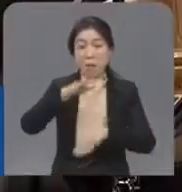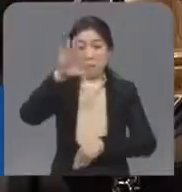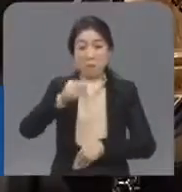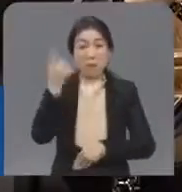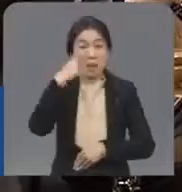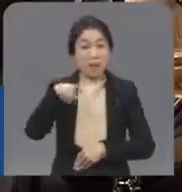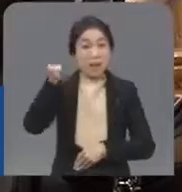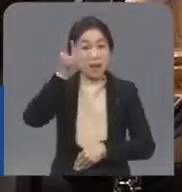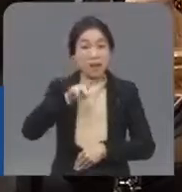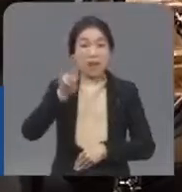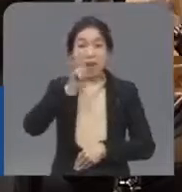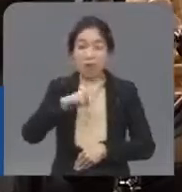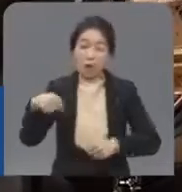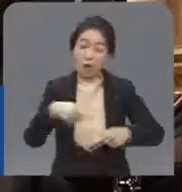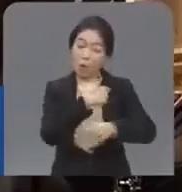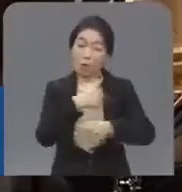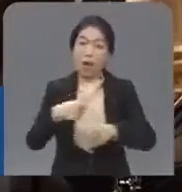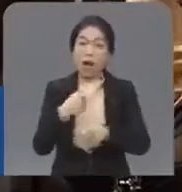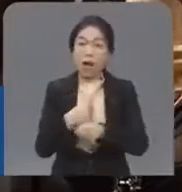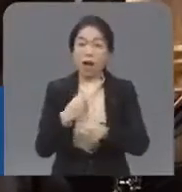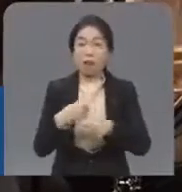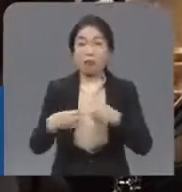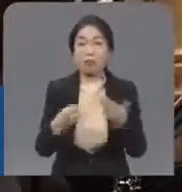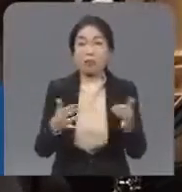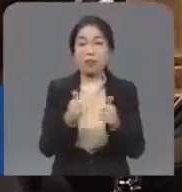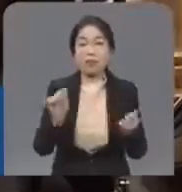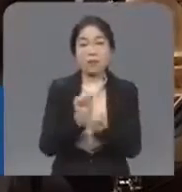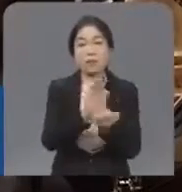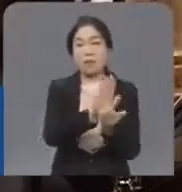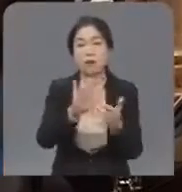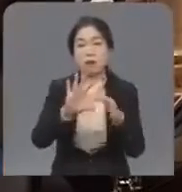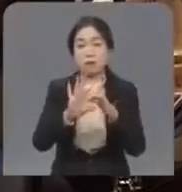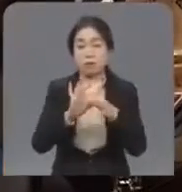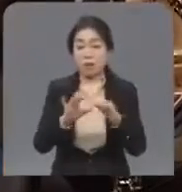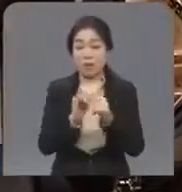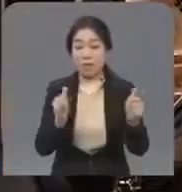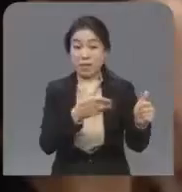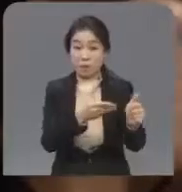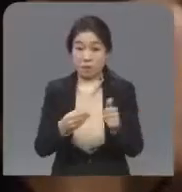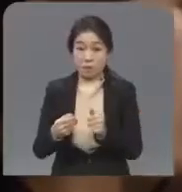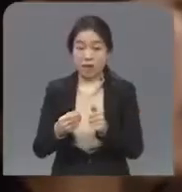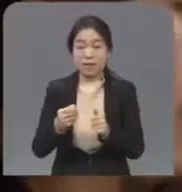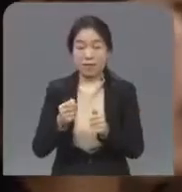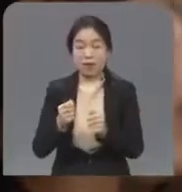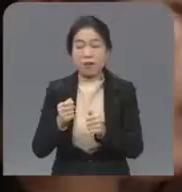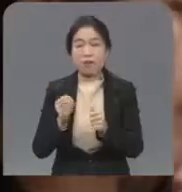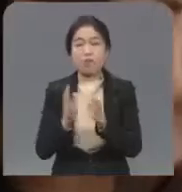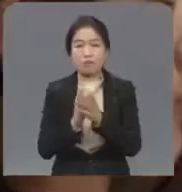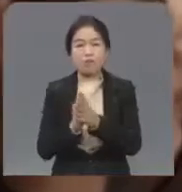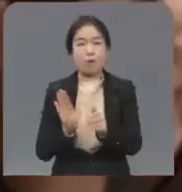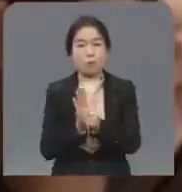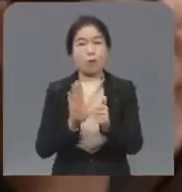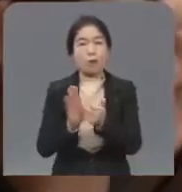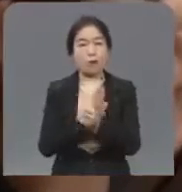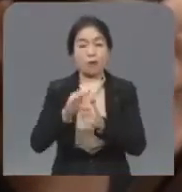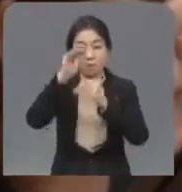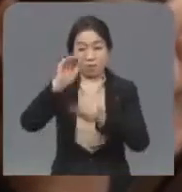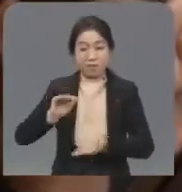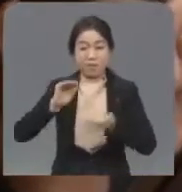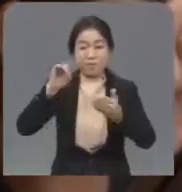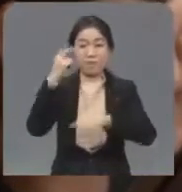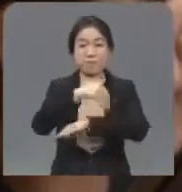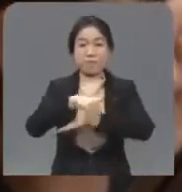러시아 작곡가들의 곡이 연주되고 의료진과 방역 관계자들을 공연에 초대해 응원과 위로의 메시지를 전달할